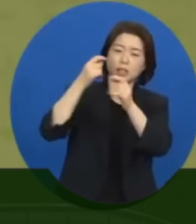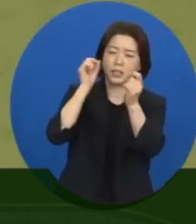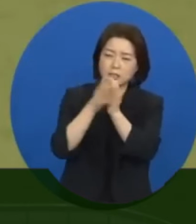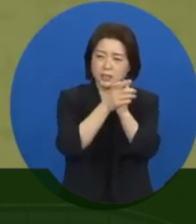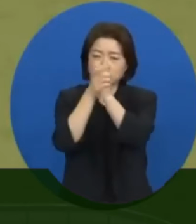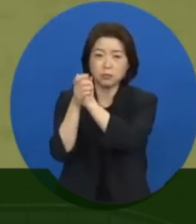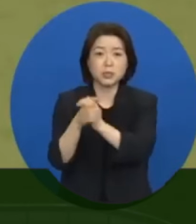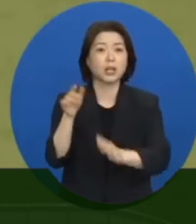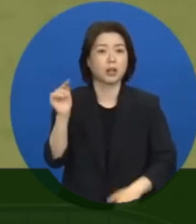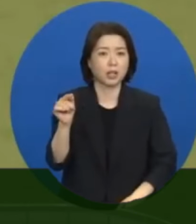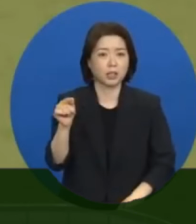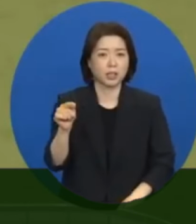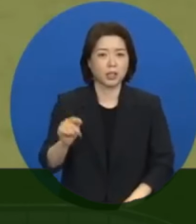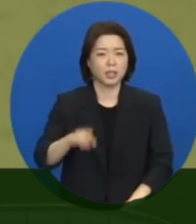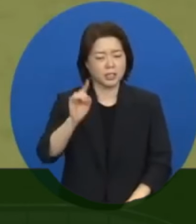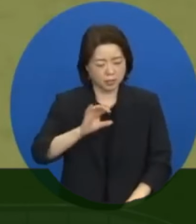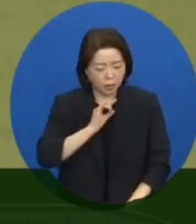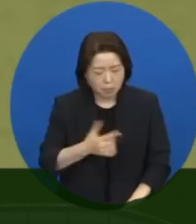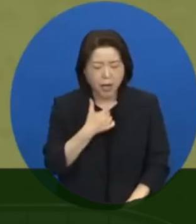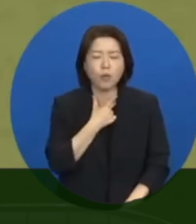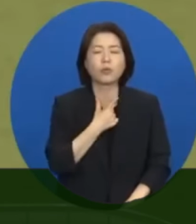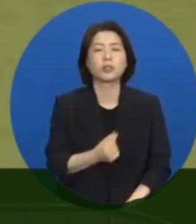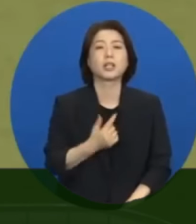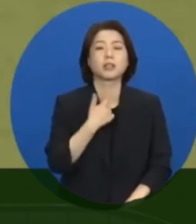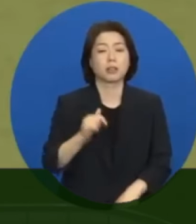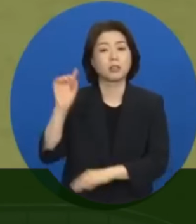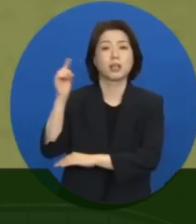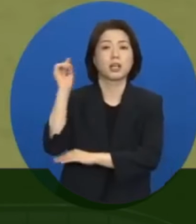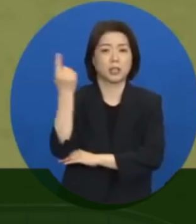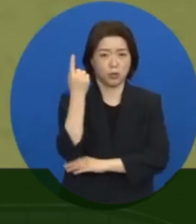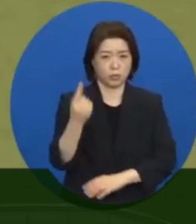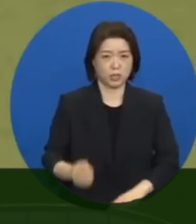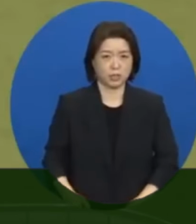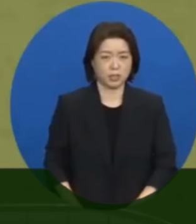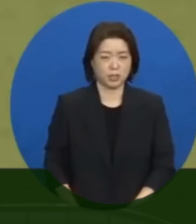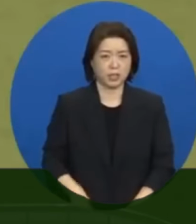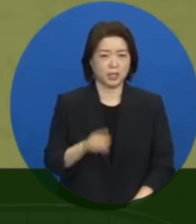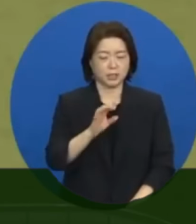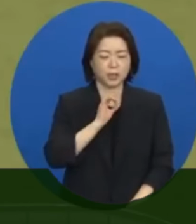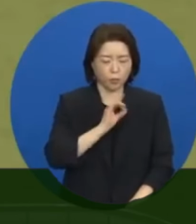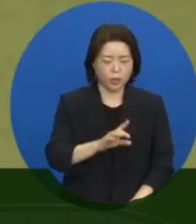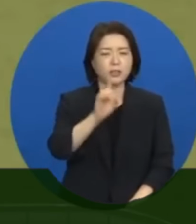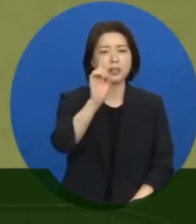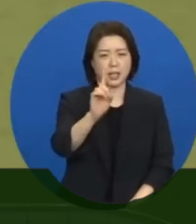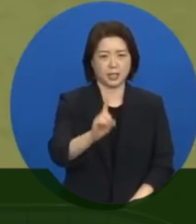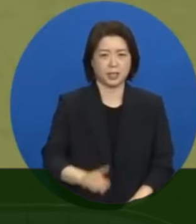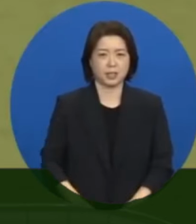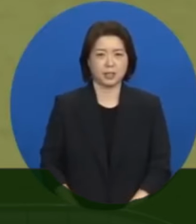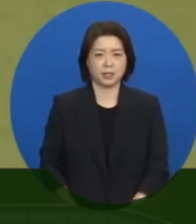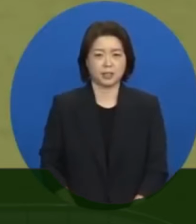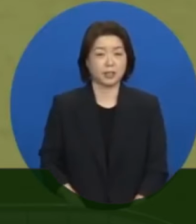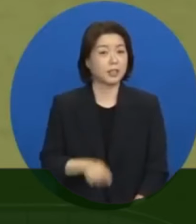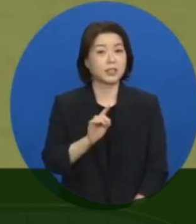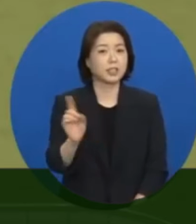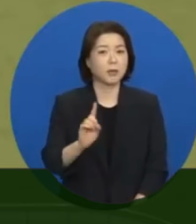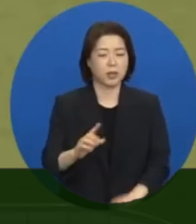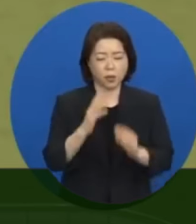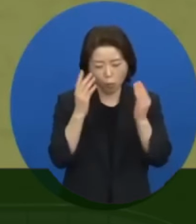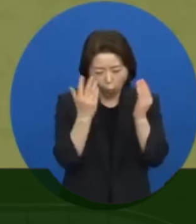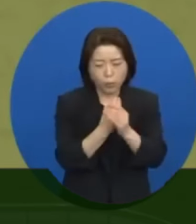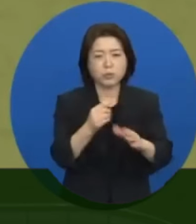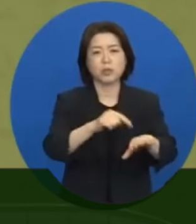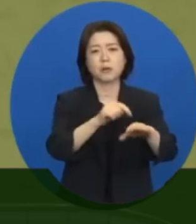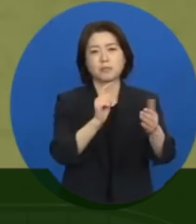이것만 원하다는 거예요 이것이 다윗이 원했던 한 가지 원이었습니다 이것이 뭐라고요 온전한